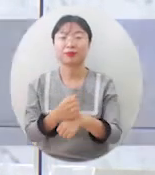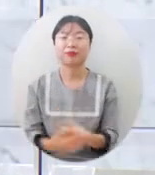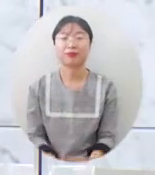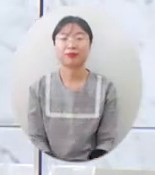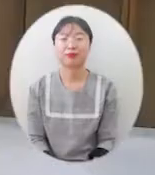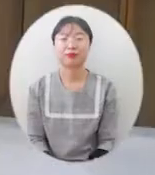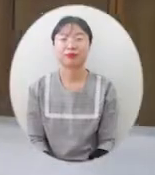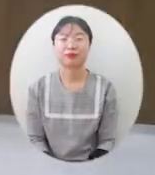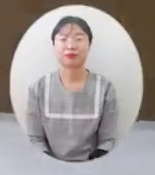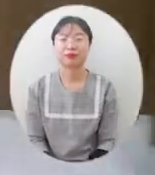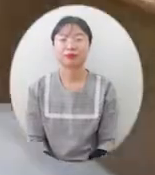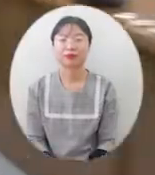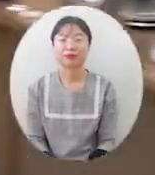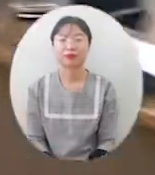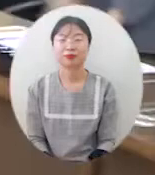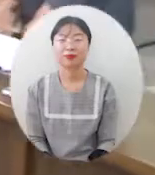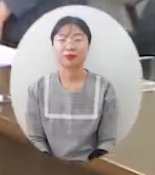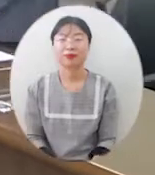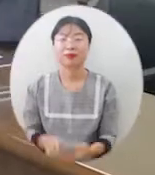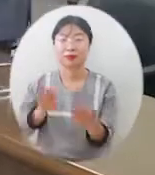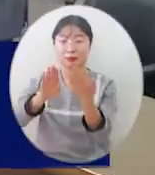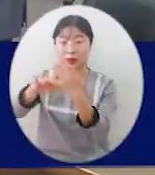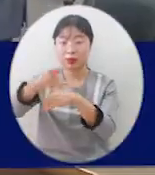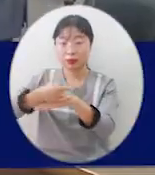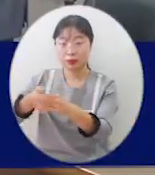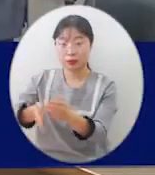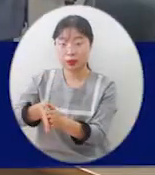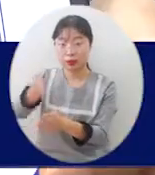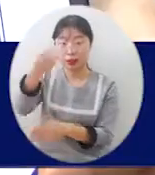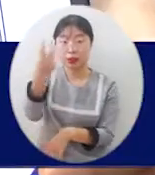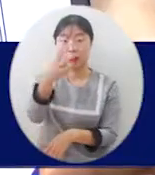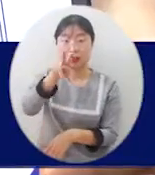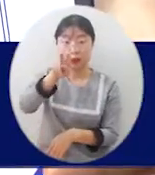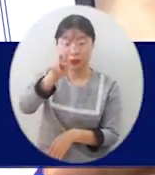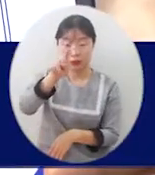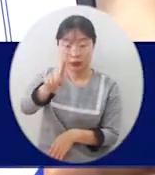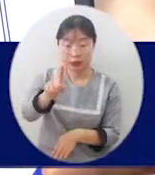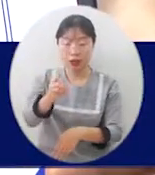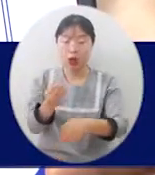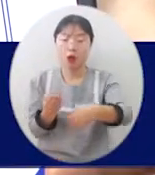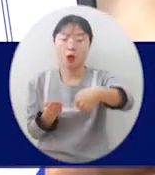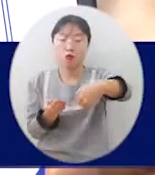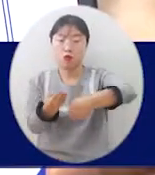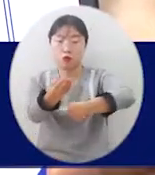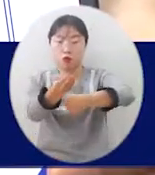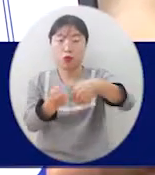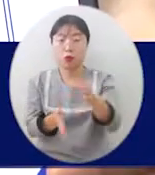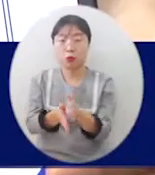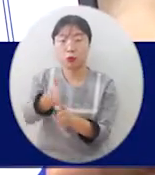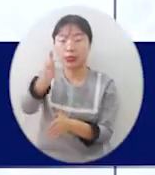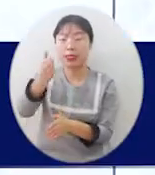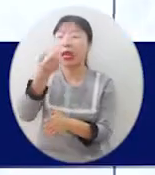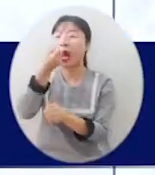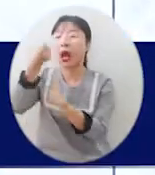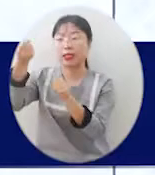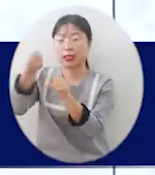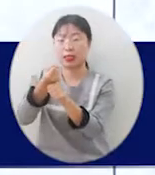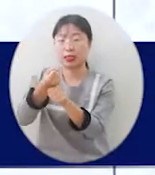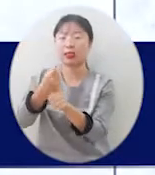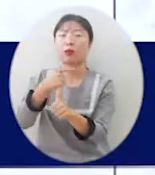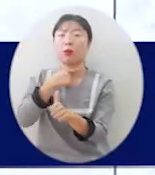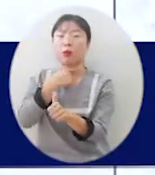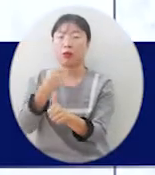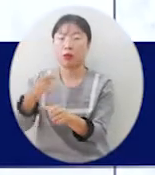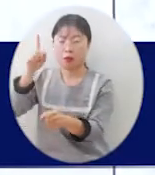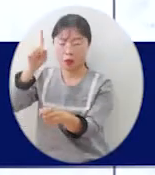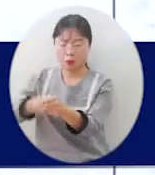하겠습니다. 앞으로 의왕시는 2021년 공정무역도시 인증을 최종 목표로 공정무역과